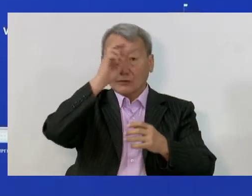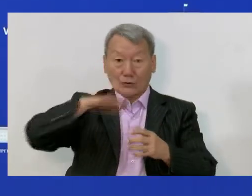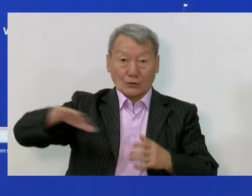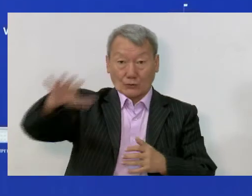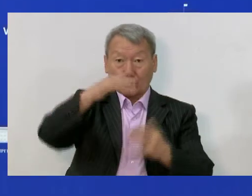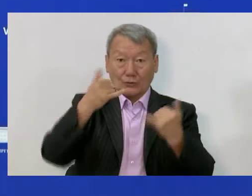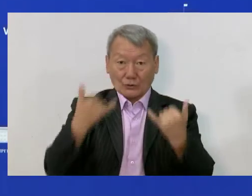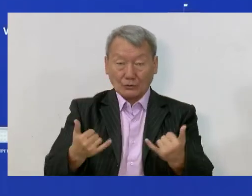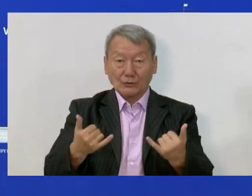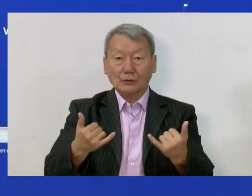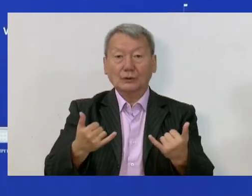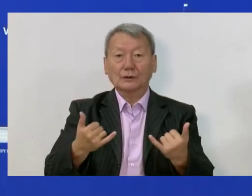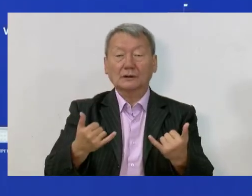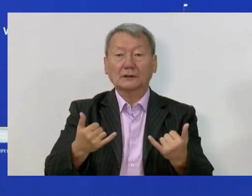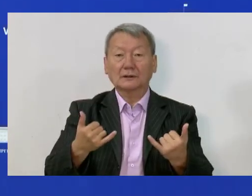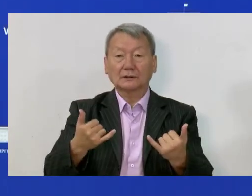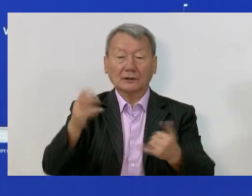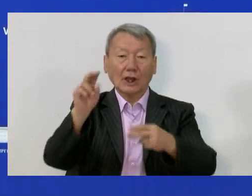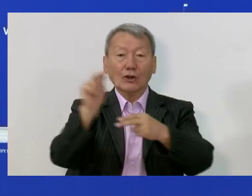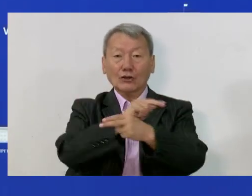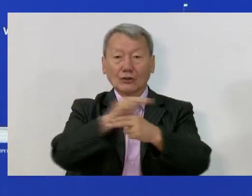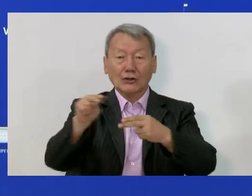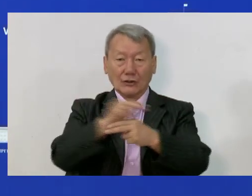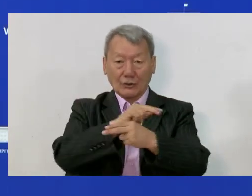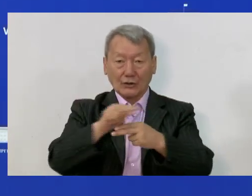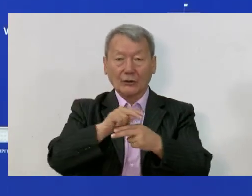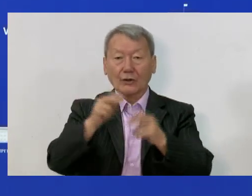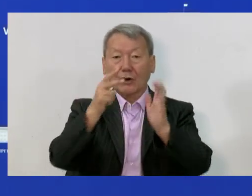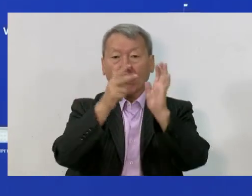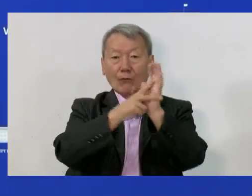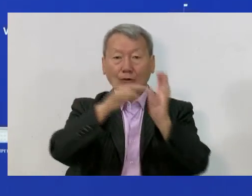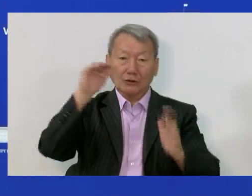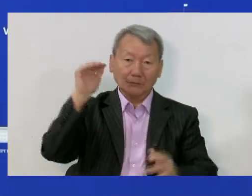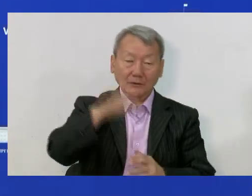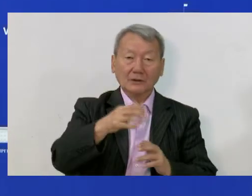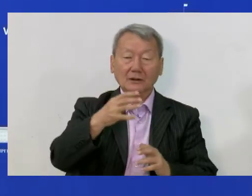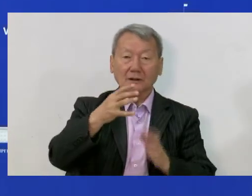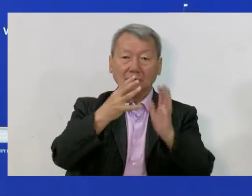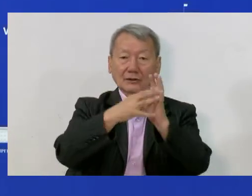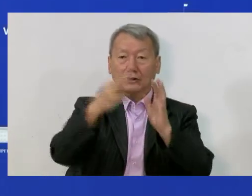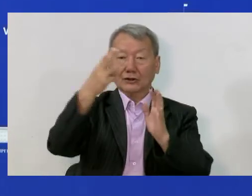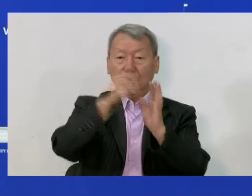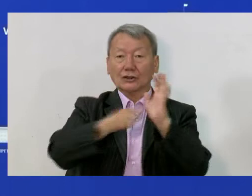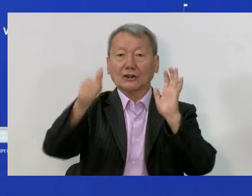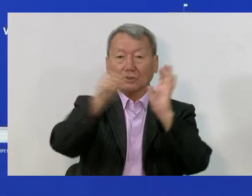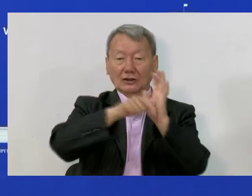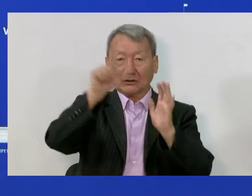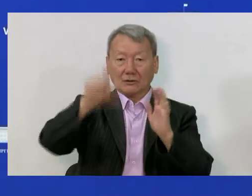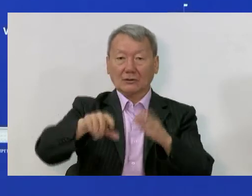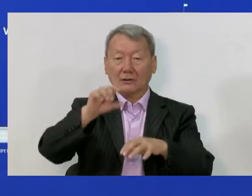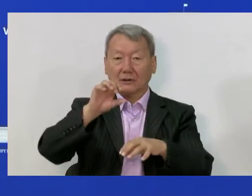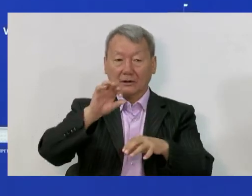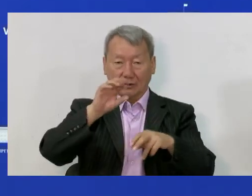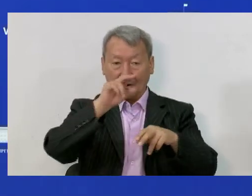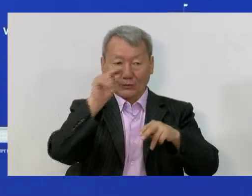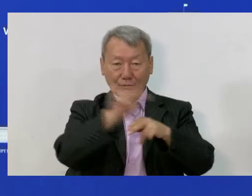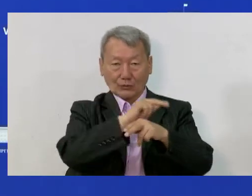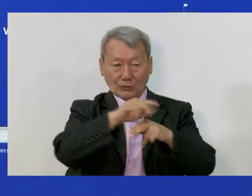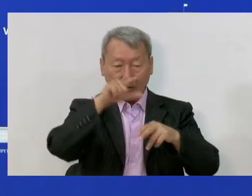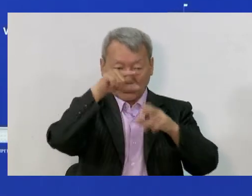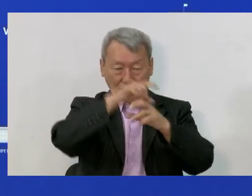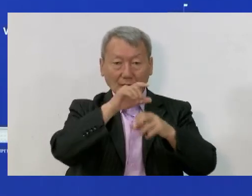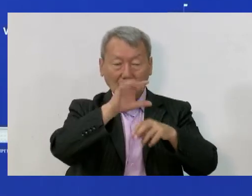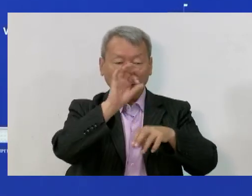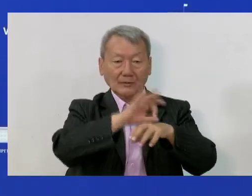на сегодня на лечении находятся 8 966 пациентов с лабораторно